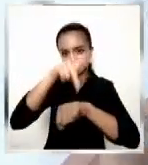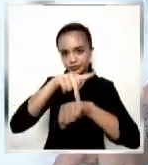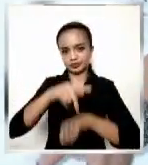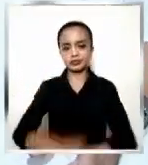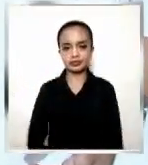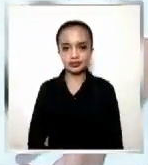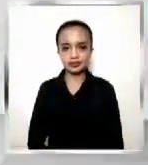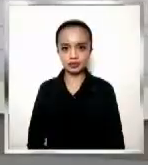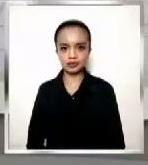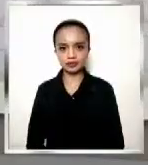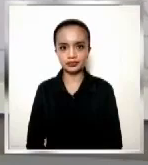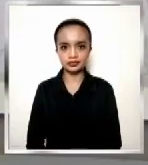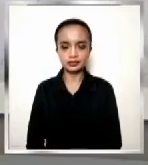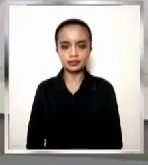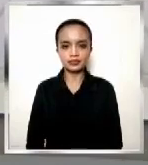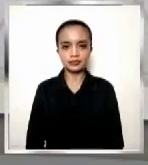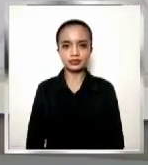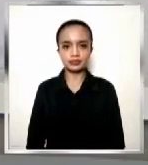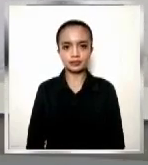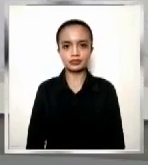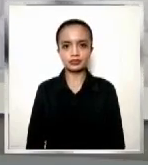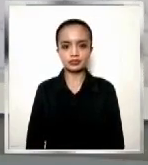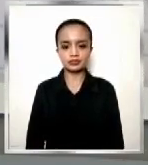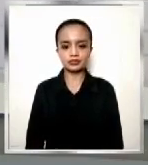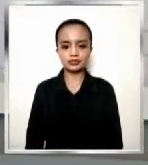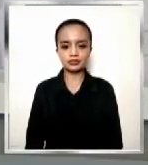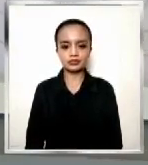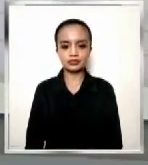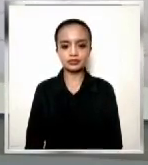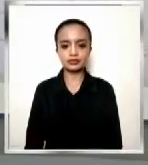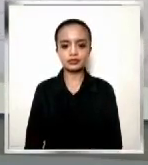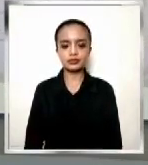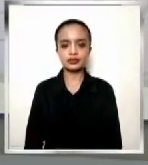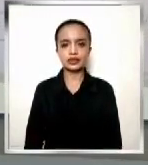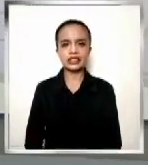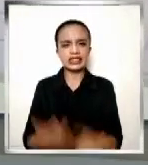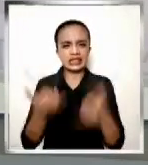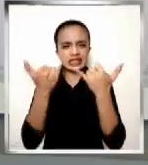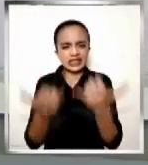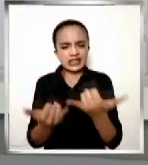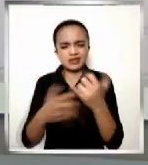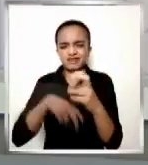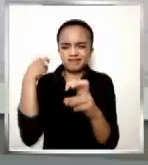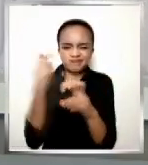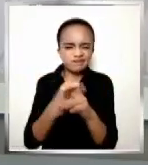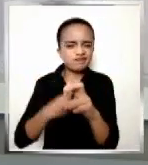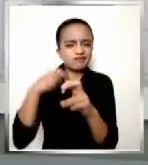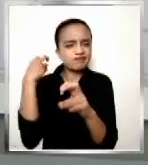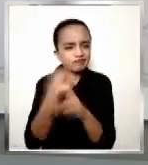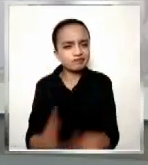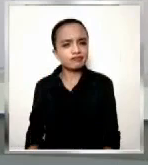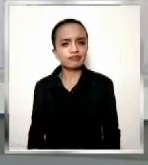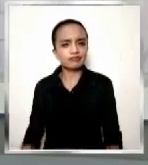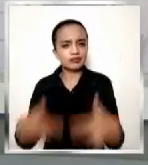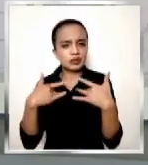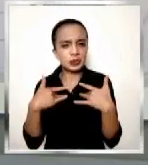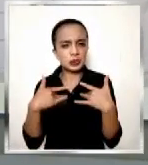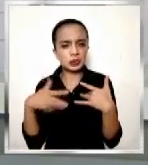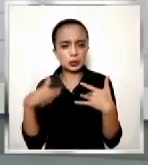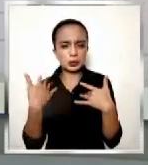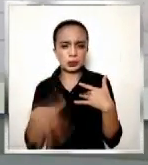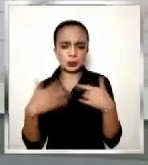Oras. Sa gitna ng hirap ng buhay ng napakarami, kabilib-bilib ang katapatan ng